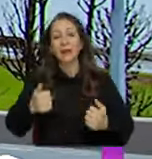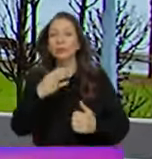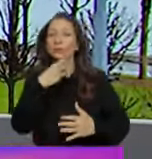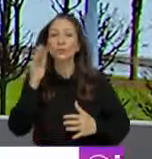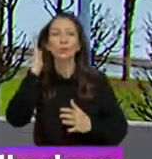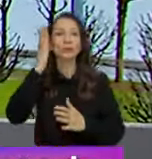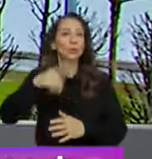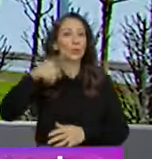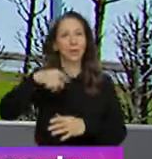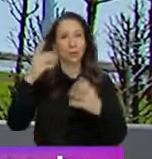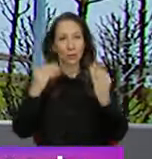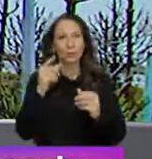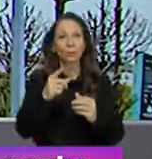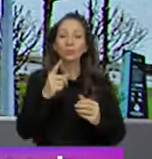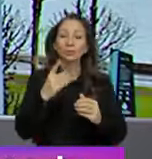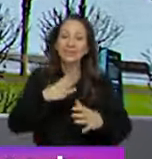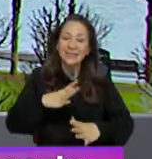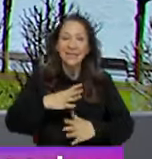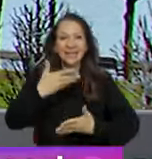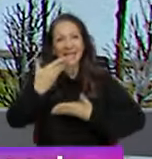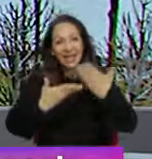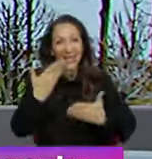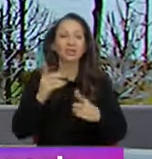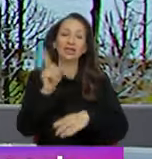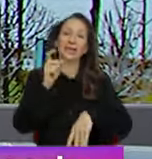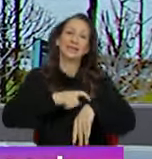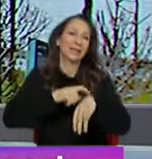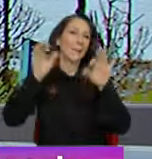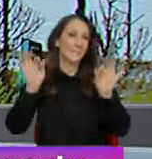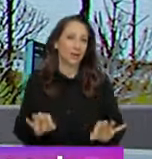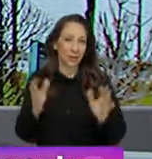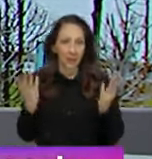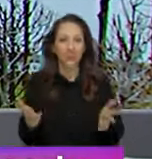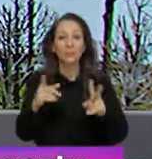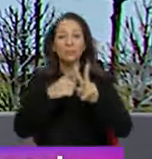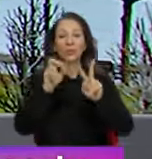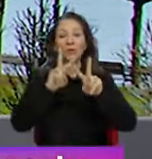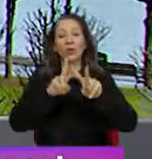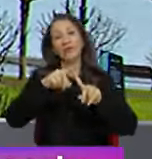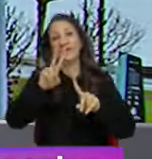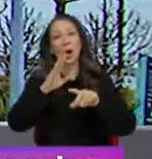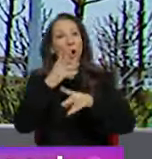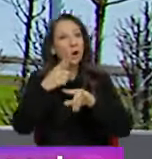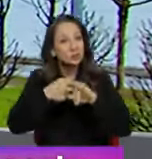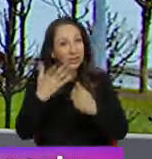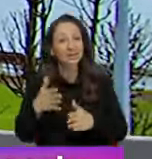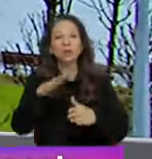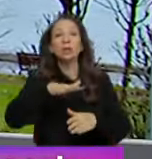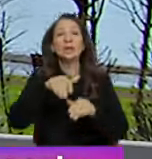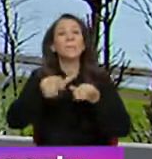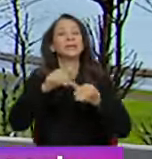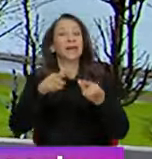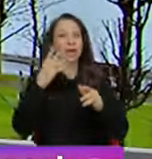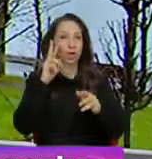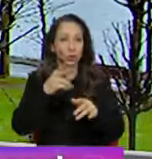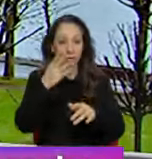mutlu huzurlu bir gün olsun bu dilek ve temennilerle çalar saate başlangıç yapalım Now ekranlarına Hoş geldiniz sosyal medya adreslerimiz görüyorsunuz